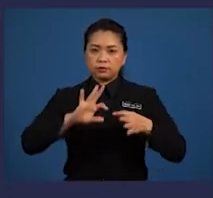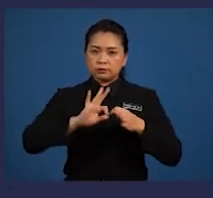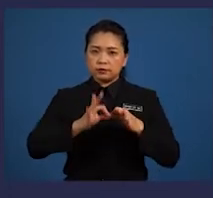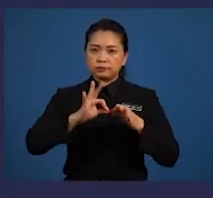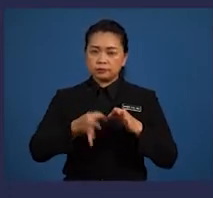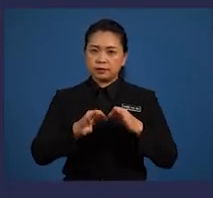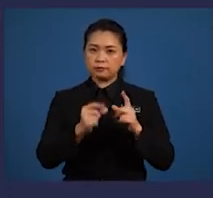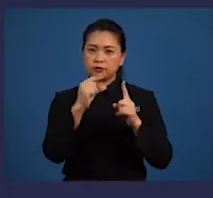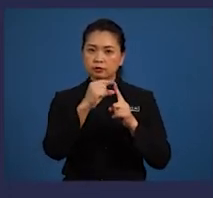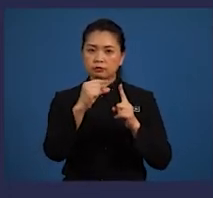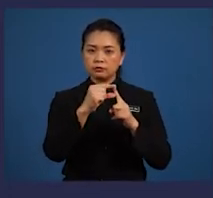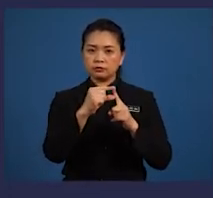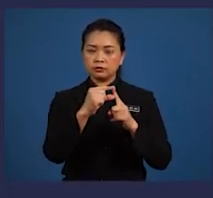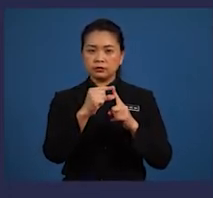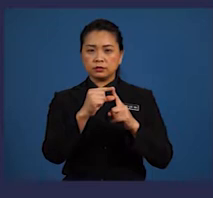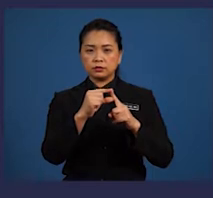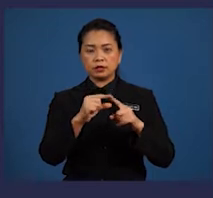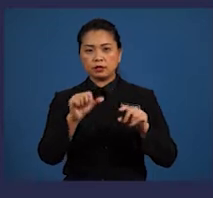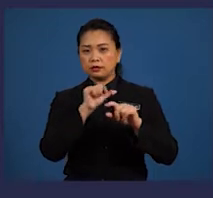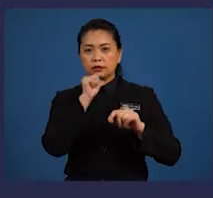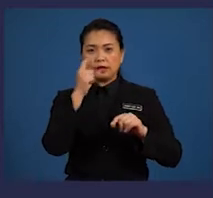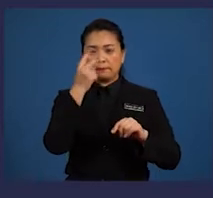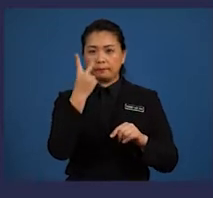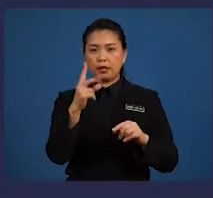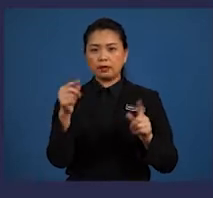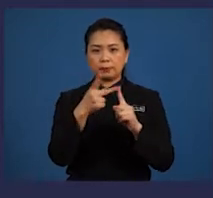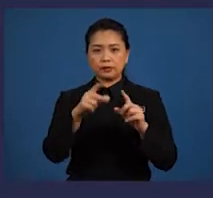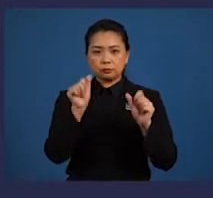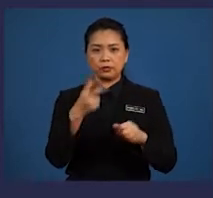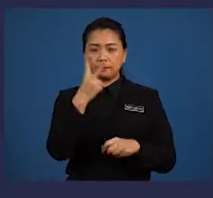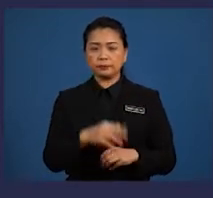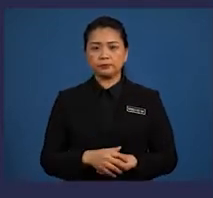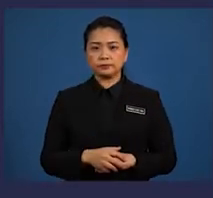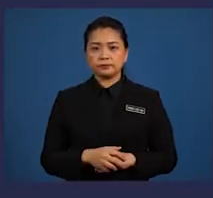menterjemahkan konsep abstrak kepada bentuk konkrit